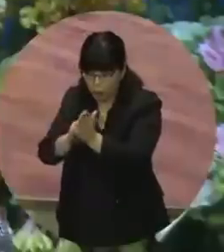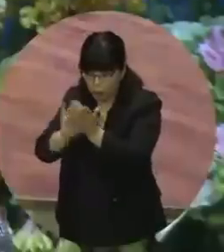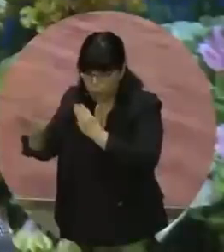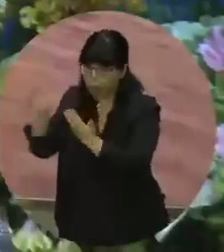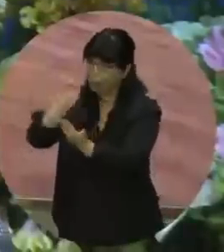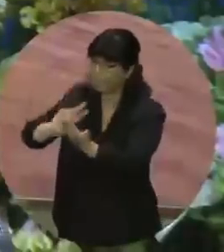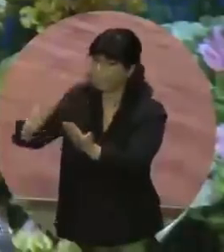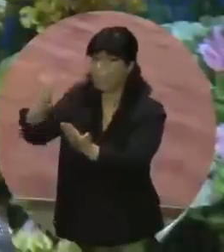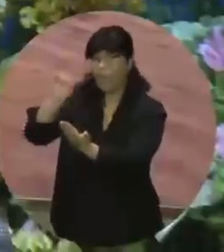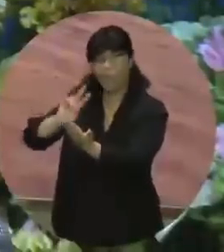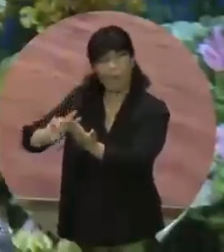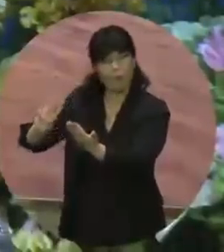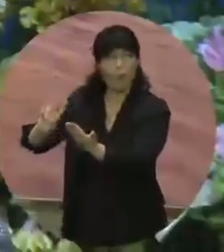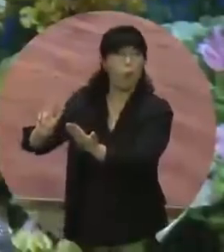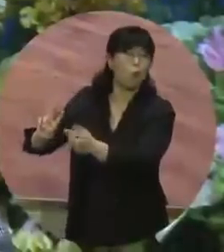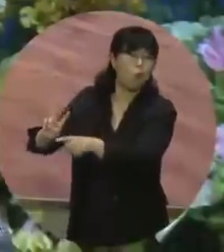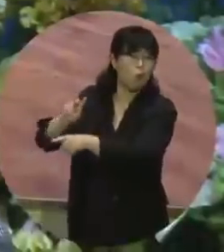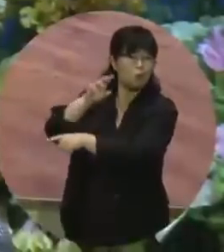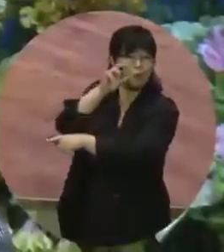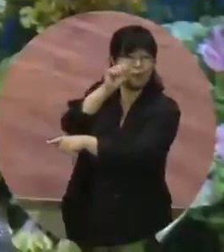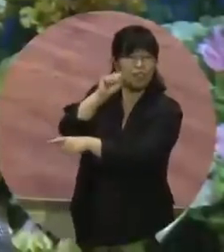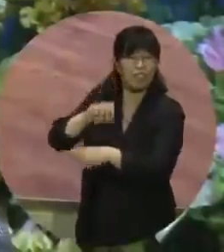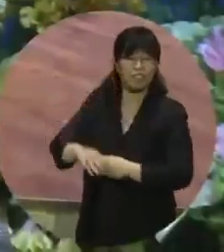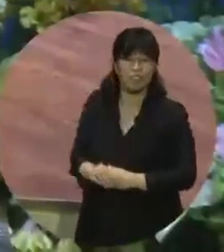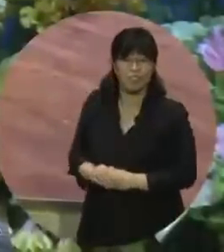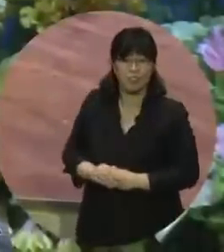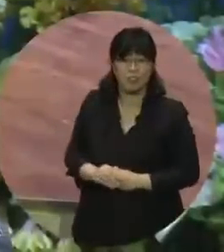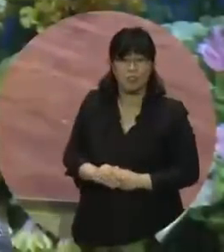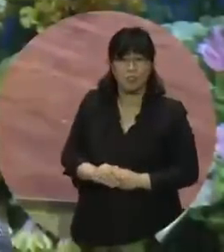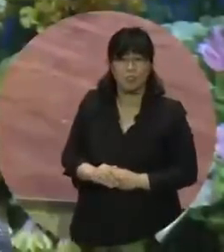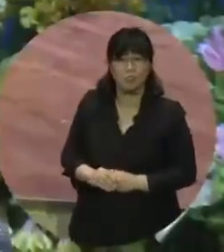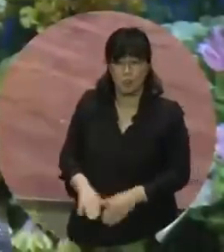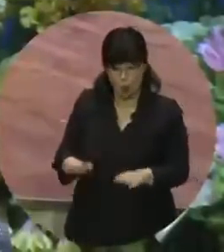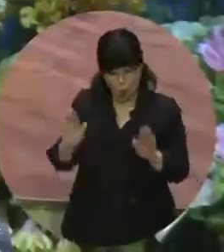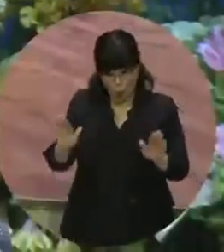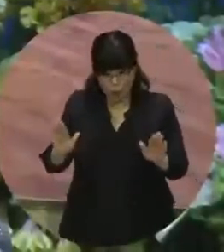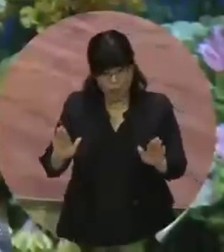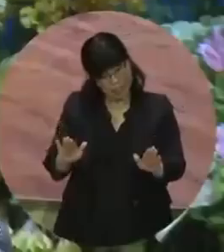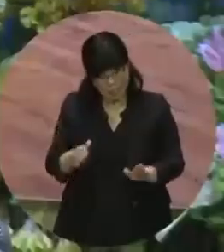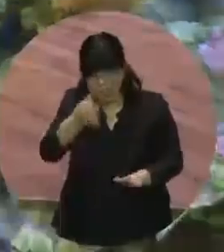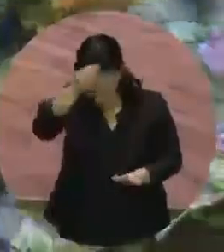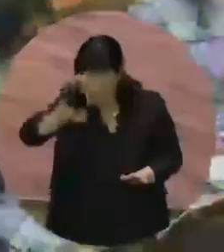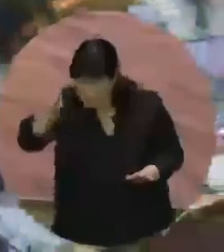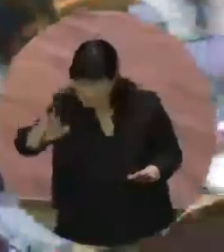오늘 찬양도 보면 상당히 박자가 다 좀 맹쾌하고 힘있게 가야 되는데 못 따라오잖아요. 그지?